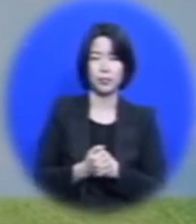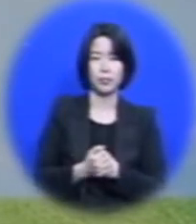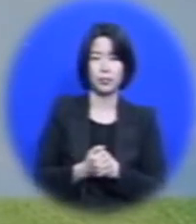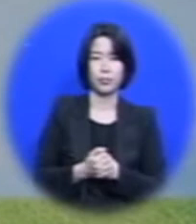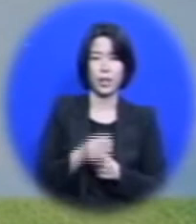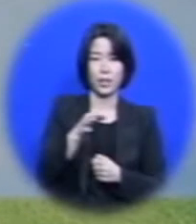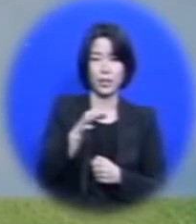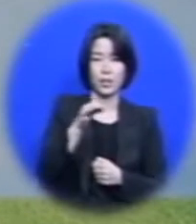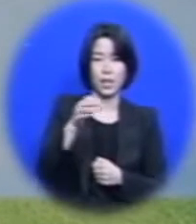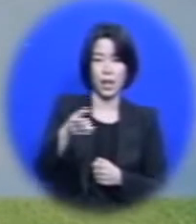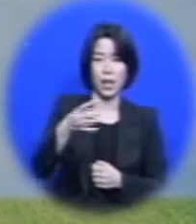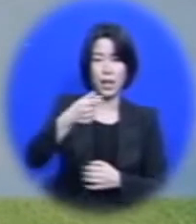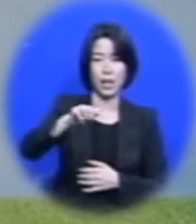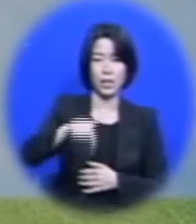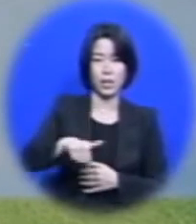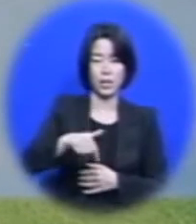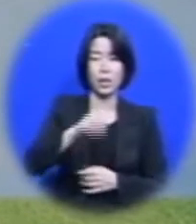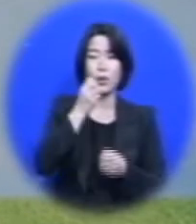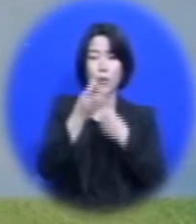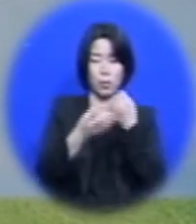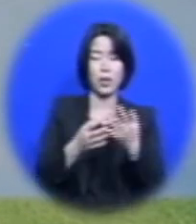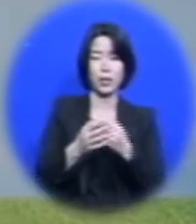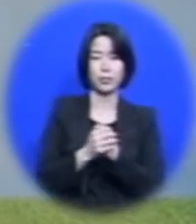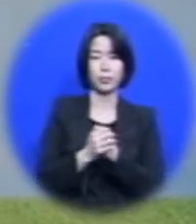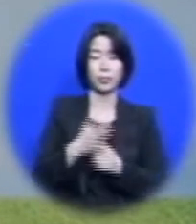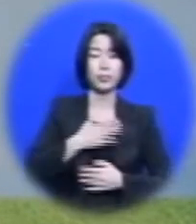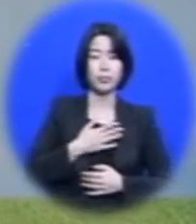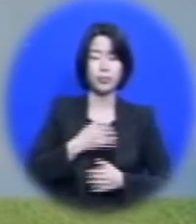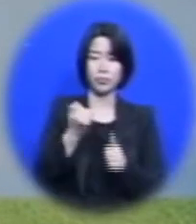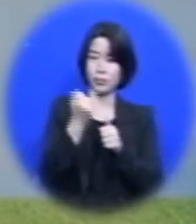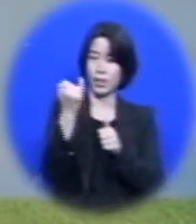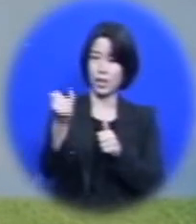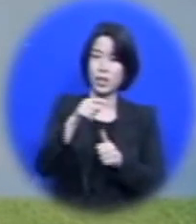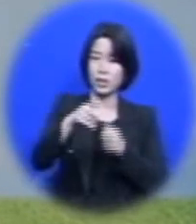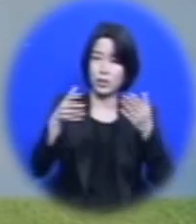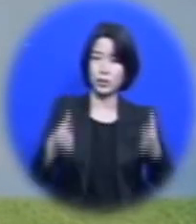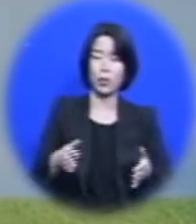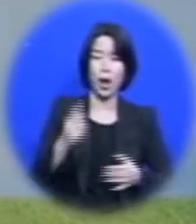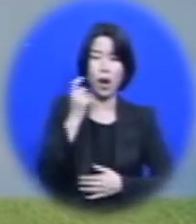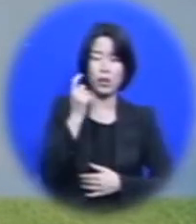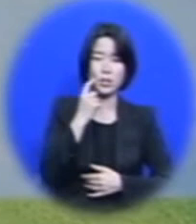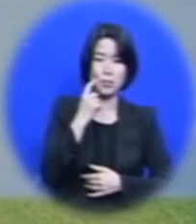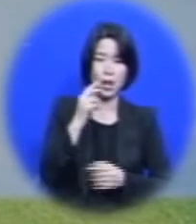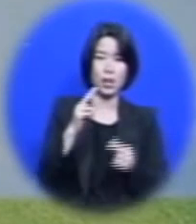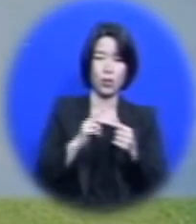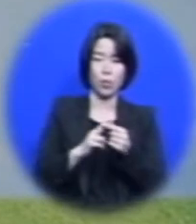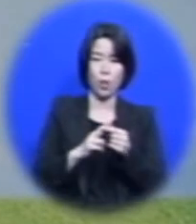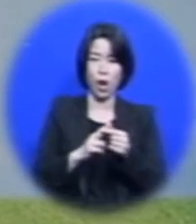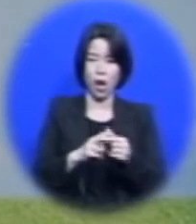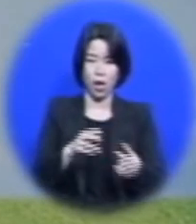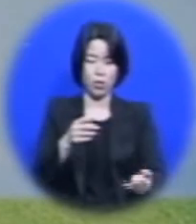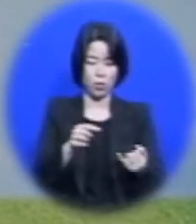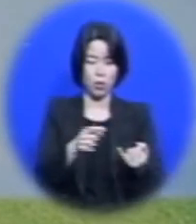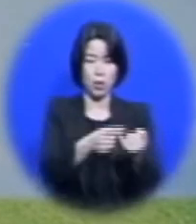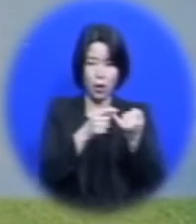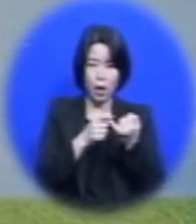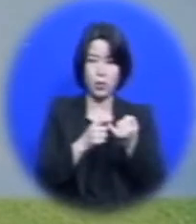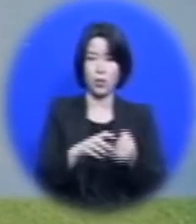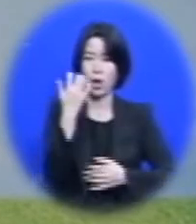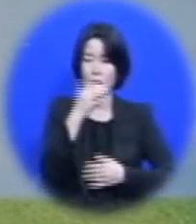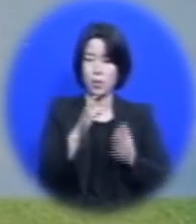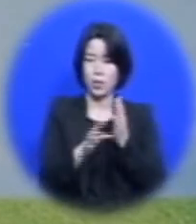그 에릭이라고 하는 사람의 고백입니다. 나는 아내에게 그동안 거짓말과 간통과